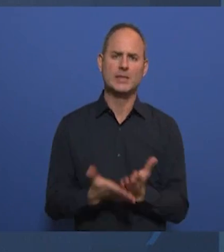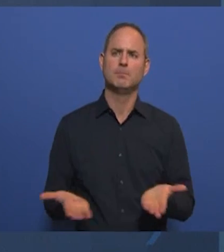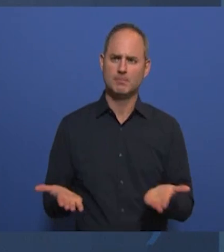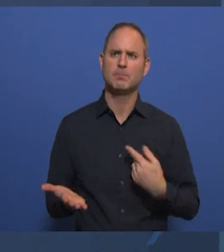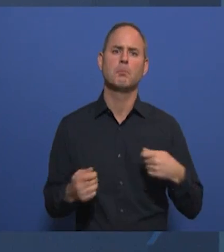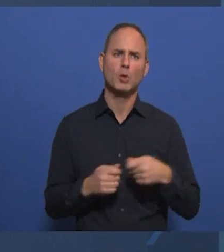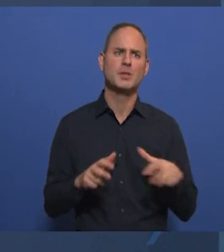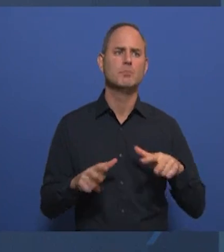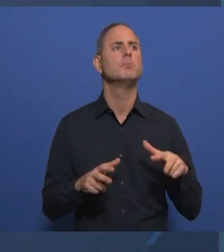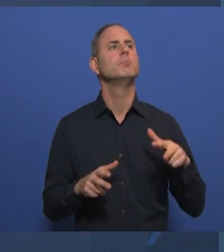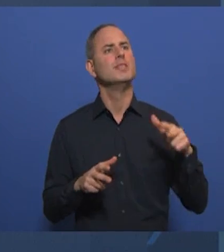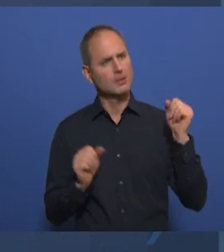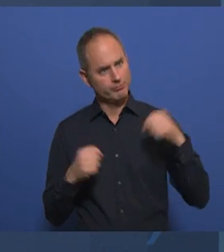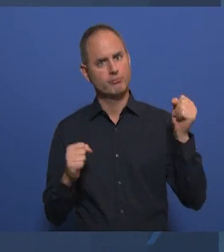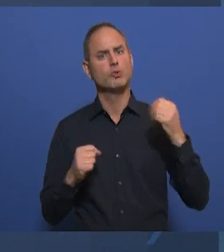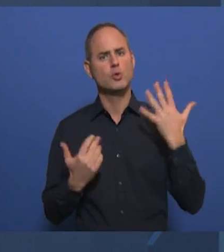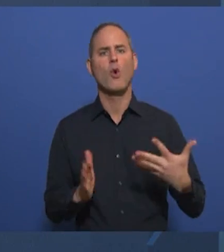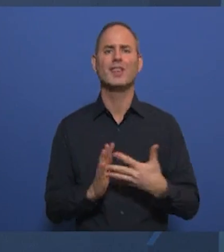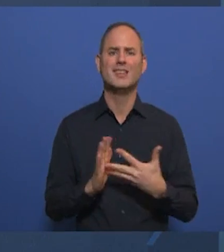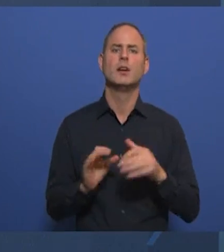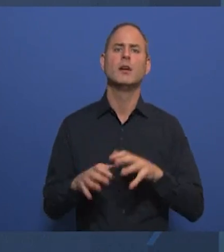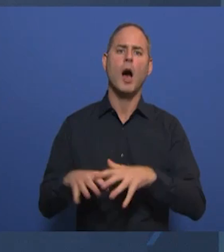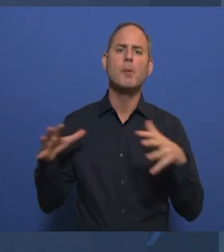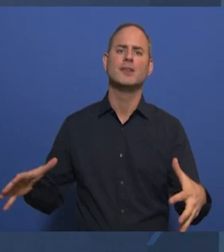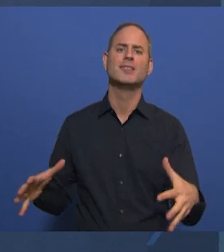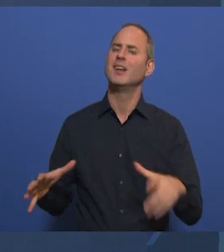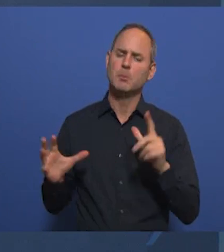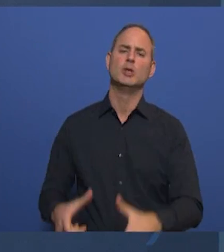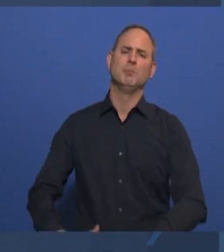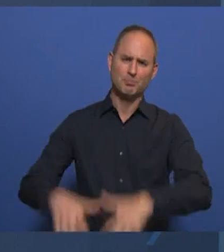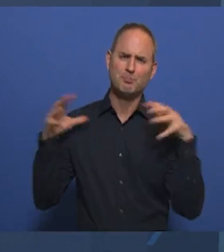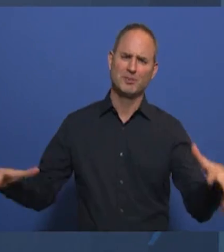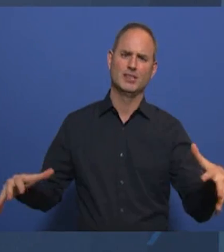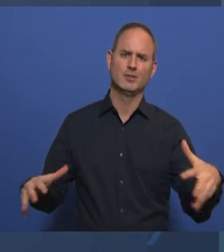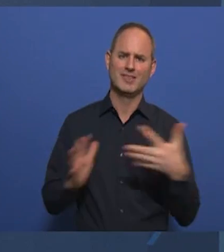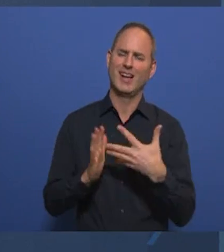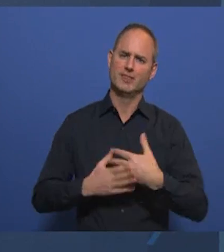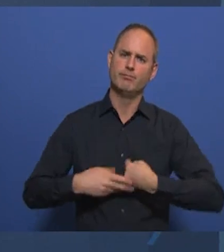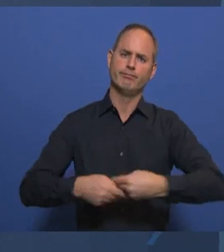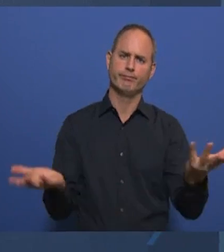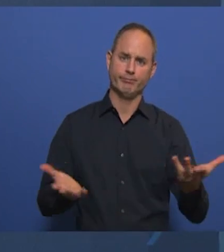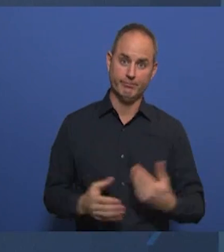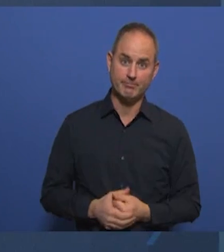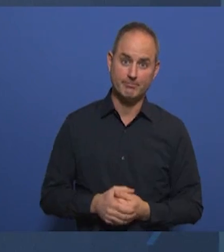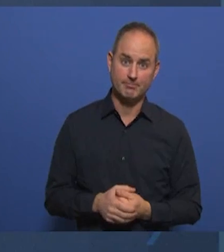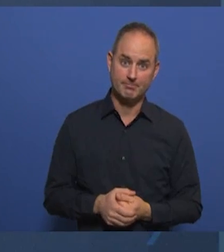Testkapazitäten zu arbeiten. Wir haben heute auch über die Festlegung zum genesenen Status und zum